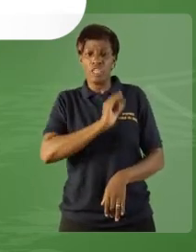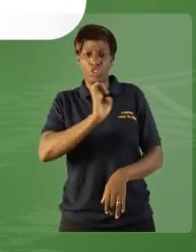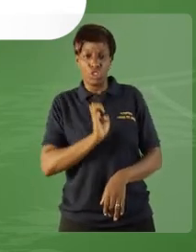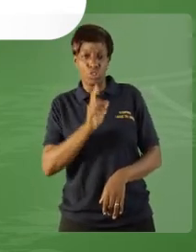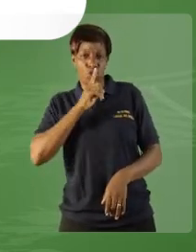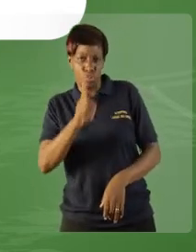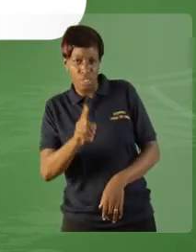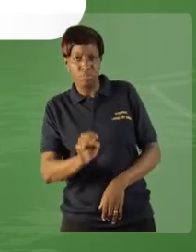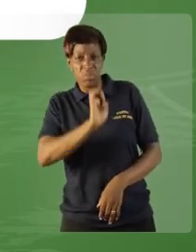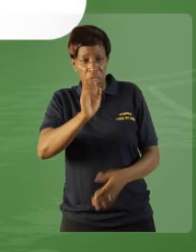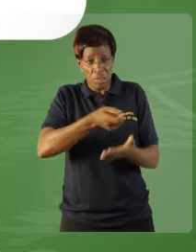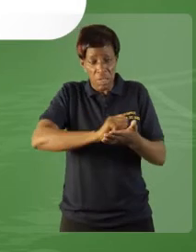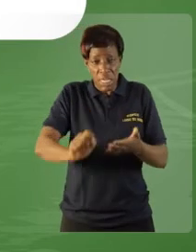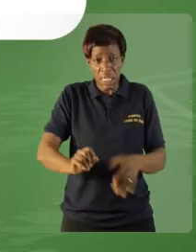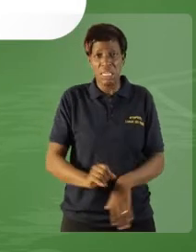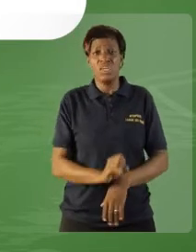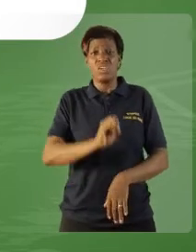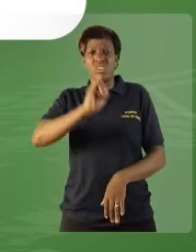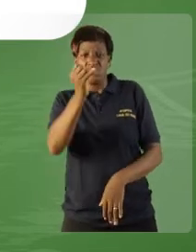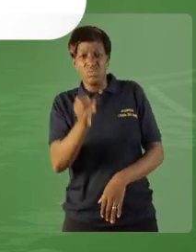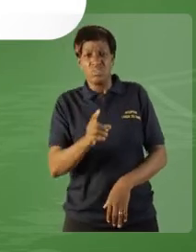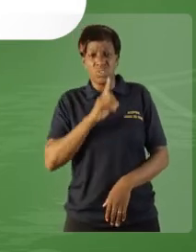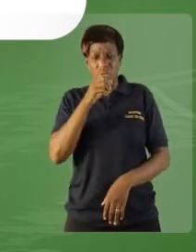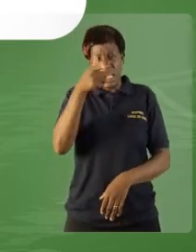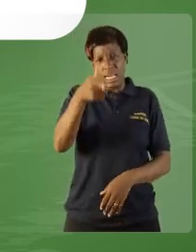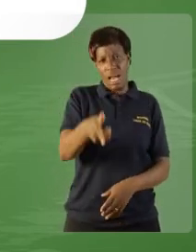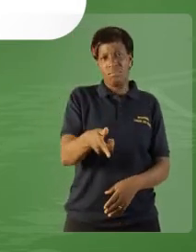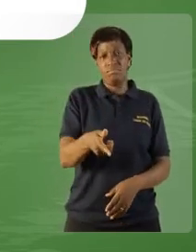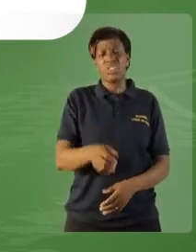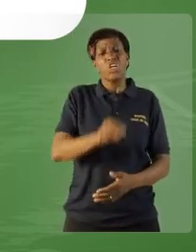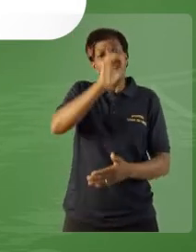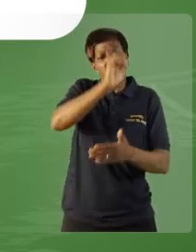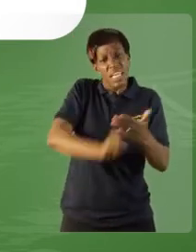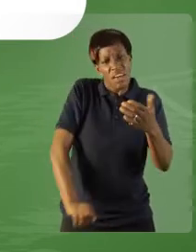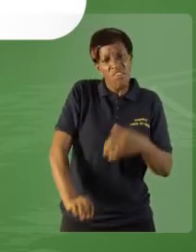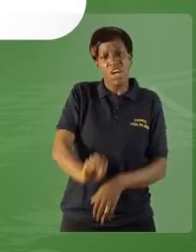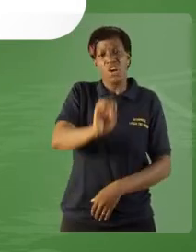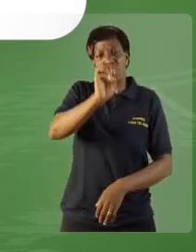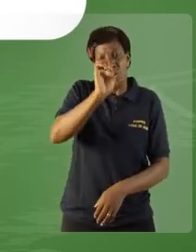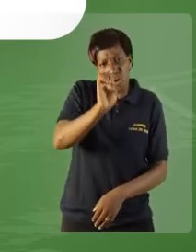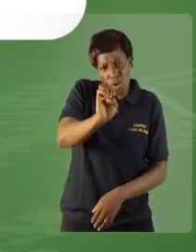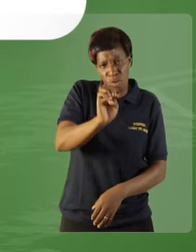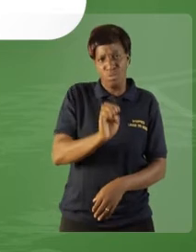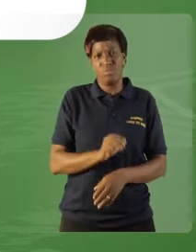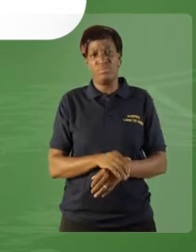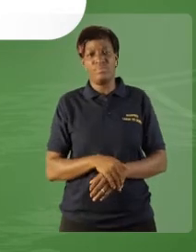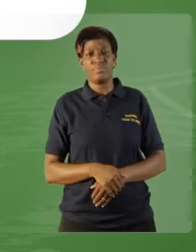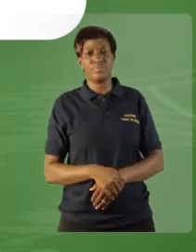suis, on dit je suis là. On a l'omission du E, du